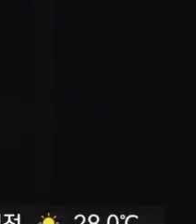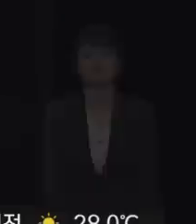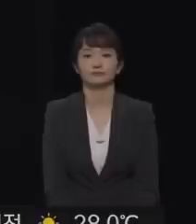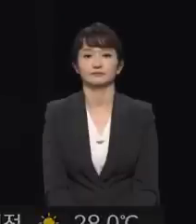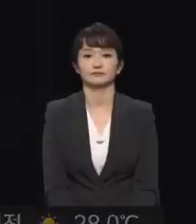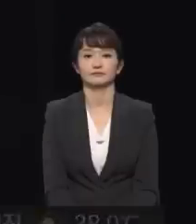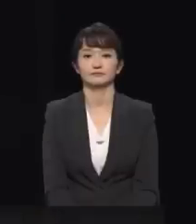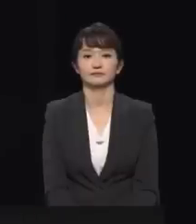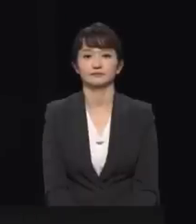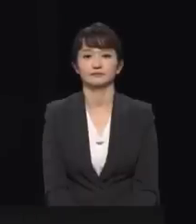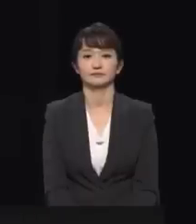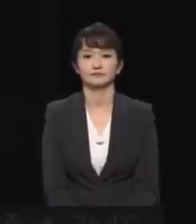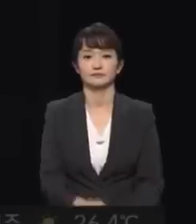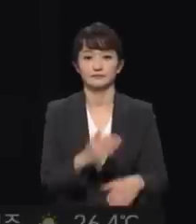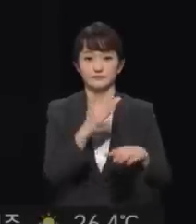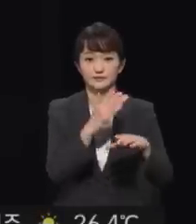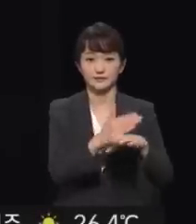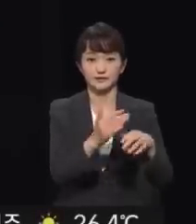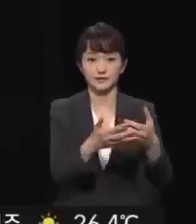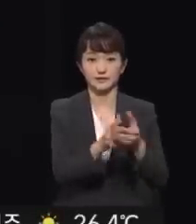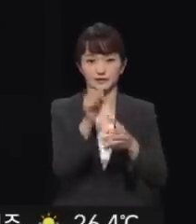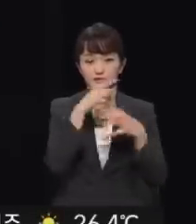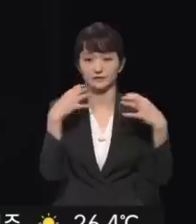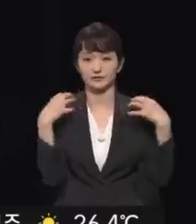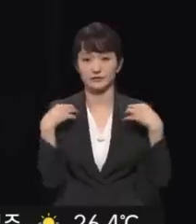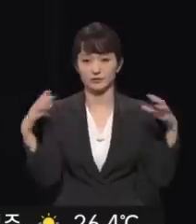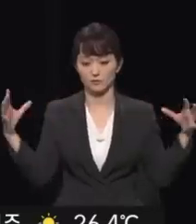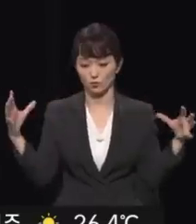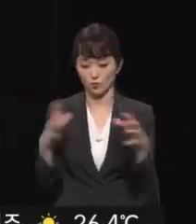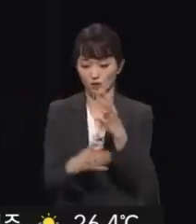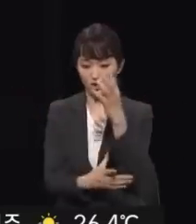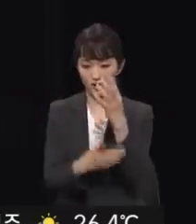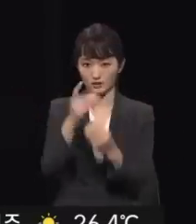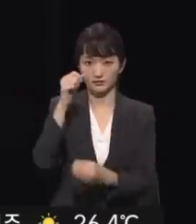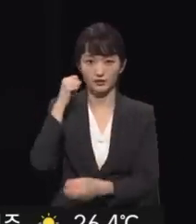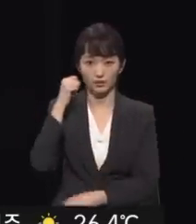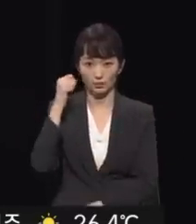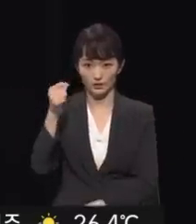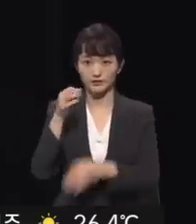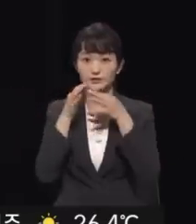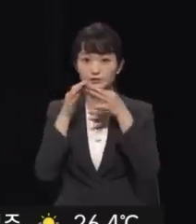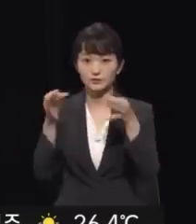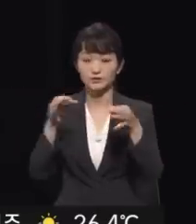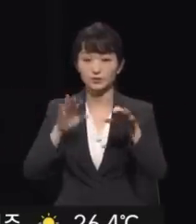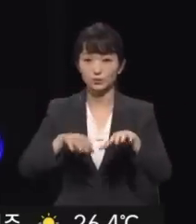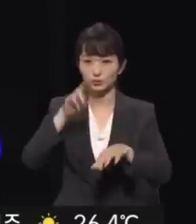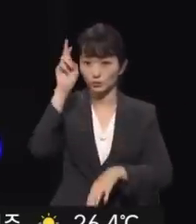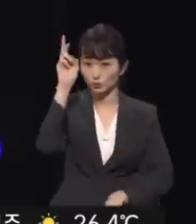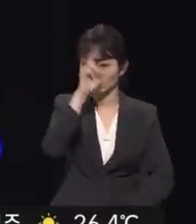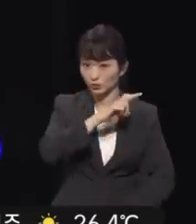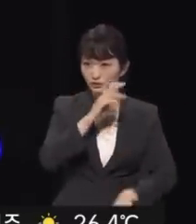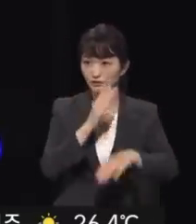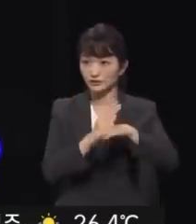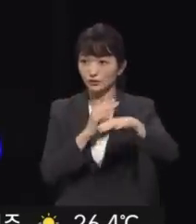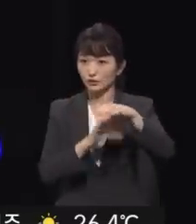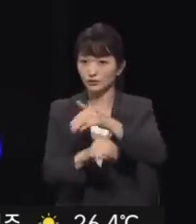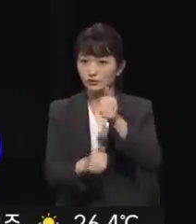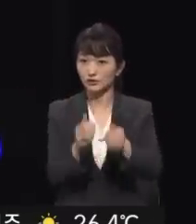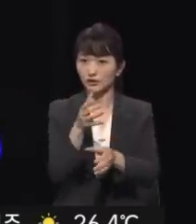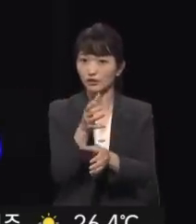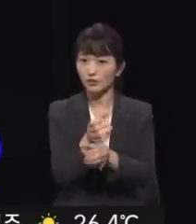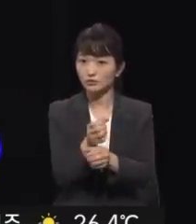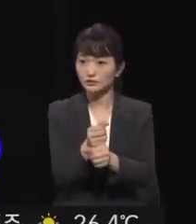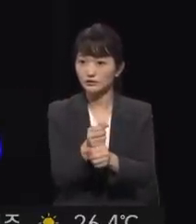예 어 당장 이 하나 되자 거고 파이팅 까지 외쳤지만 그리고 오늘 오전에는 과연 전 당대를 언제 올 것인가 라고